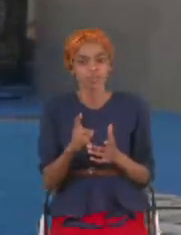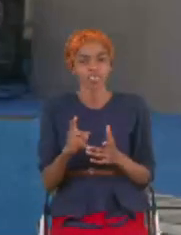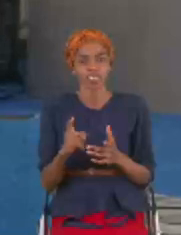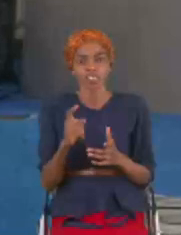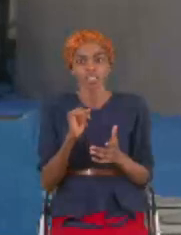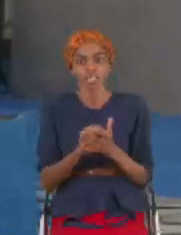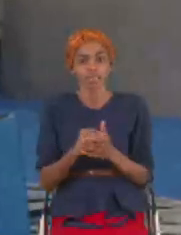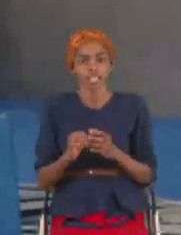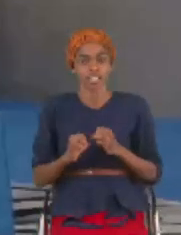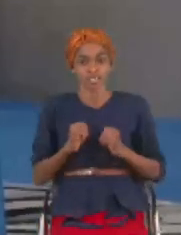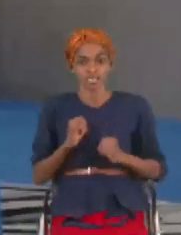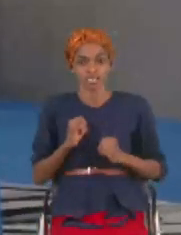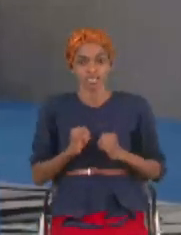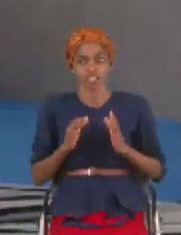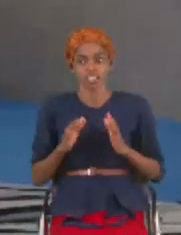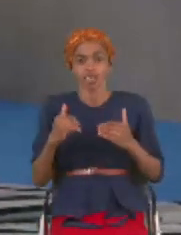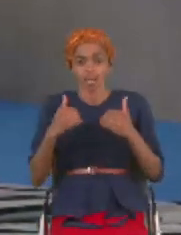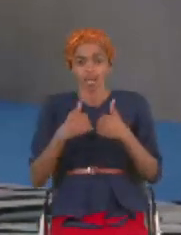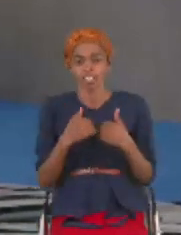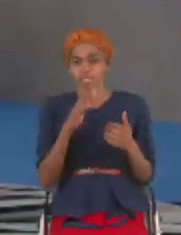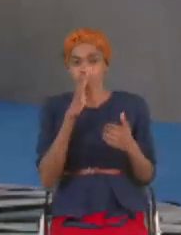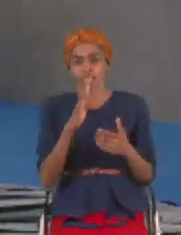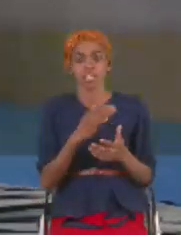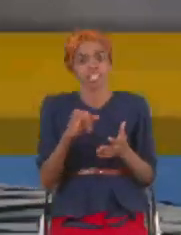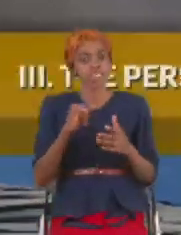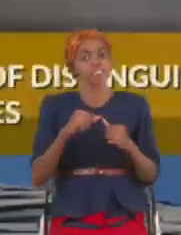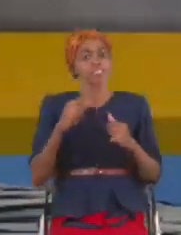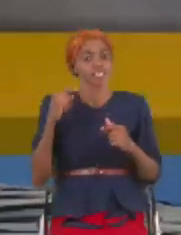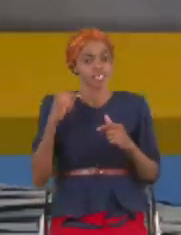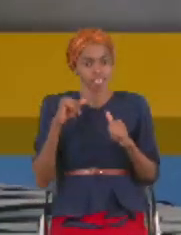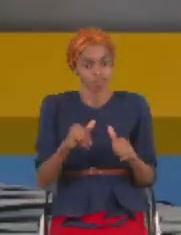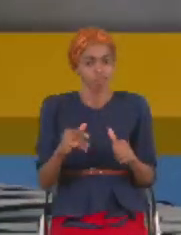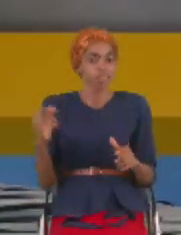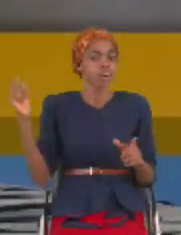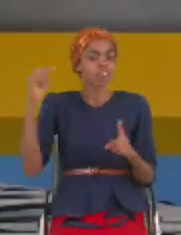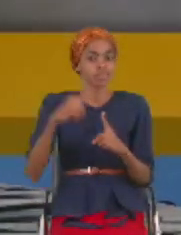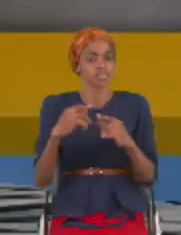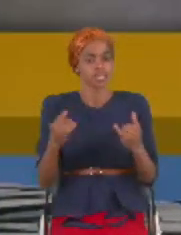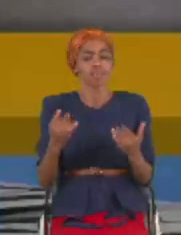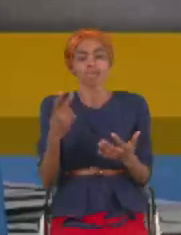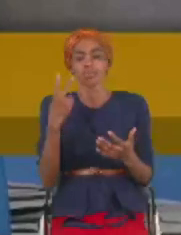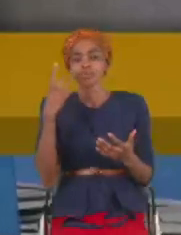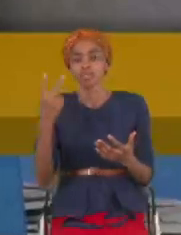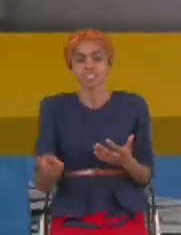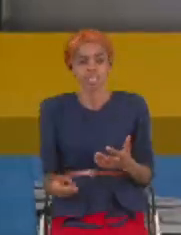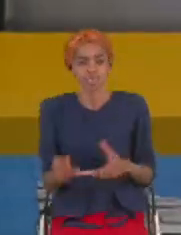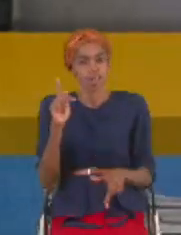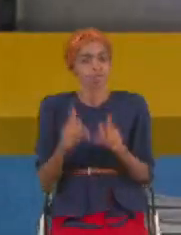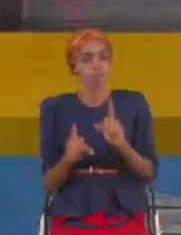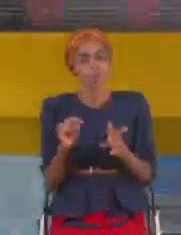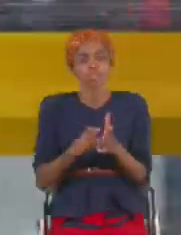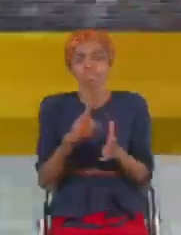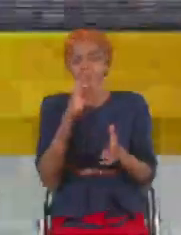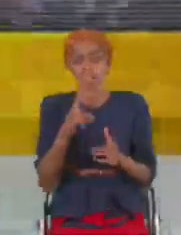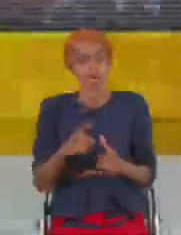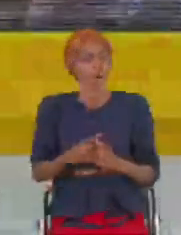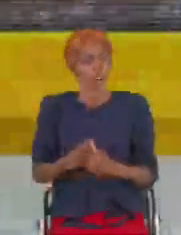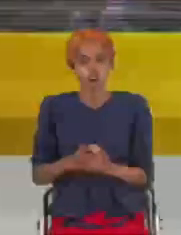que les jeux olympiques avaient commencé et ça continue jusqu'aujourd'hui et vous voyez les gens qui couraient